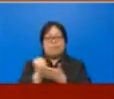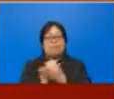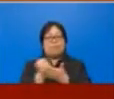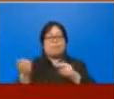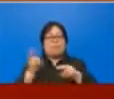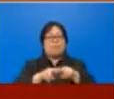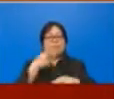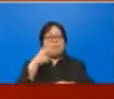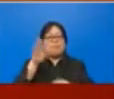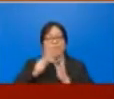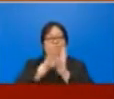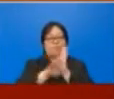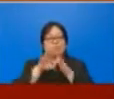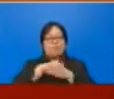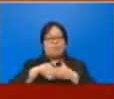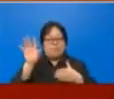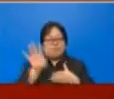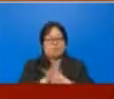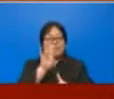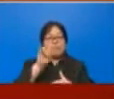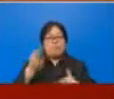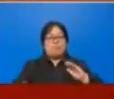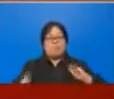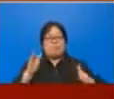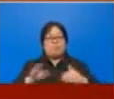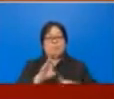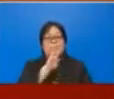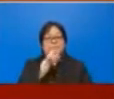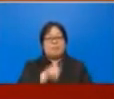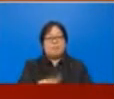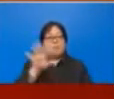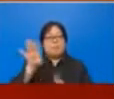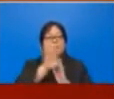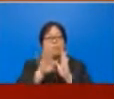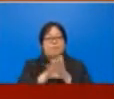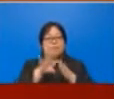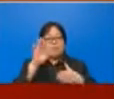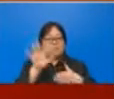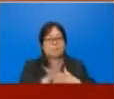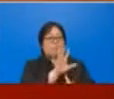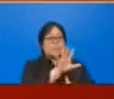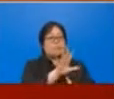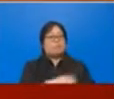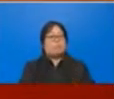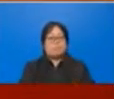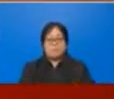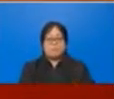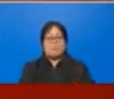RM12 bilion pada bulan Julai berbanding dengan RM6.5 bilion pada bulan April.